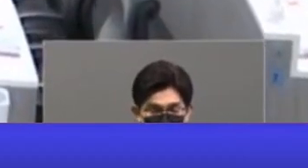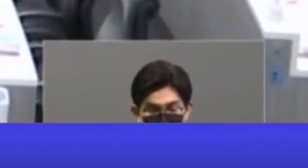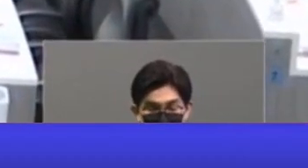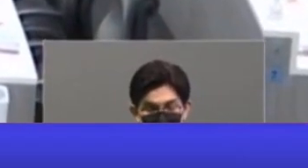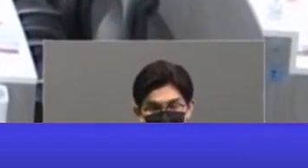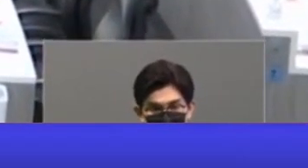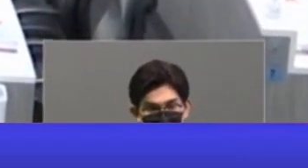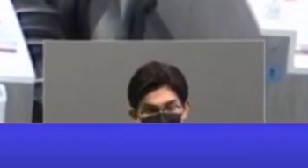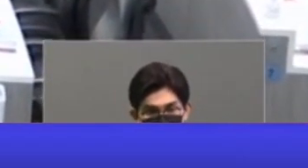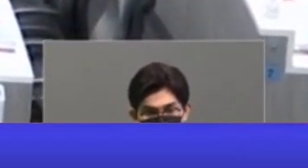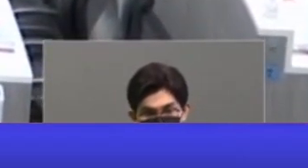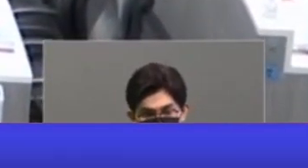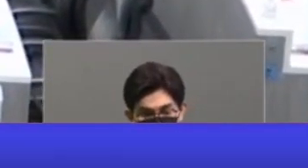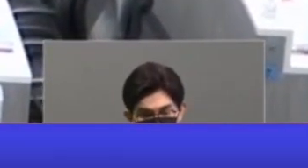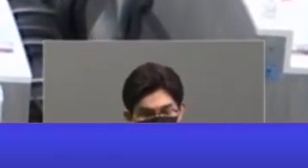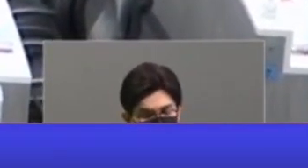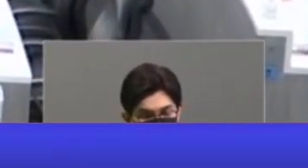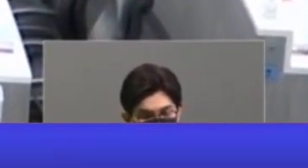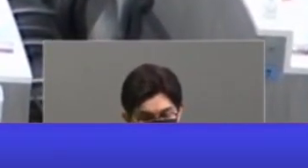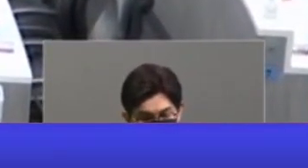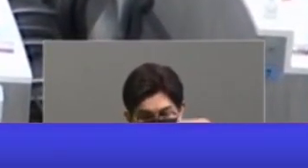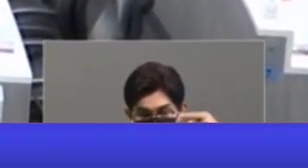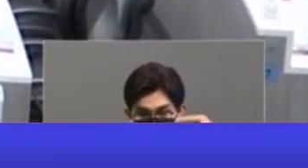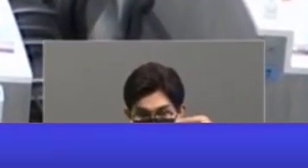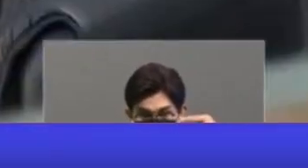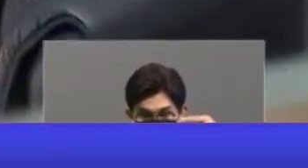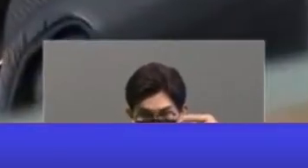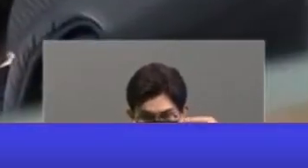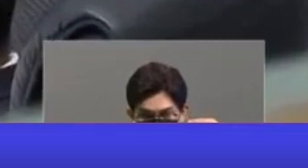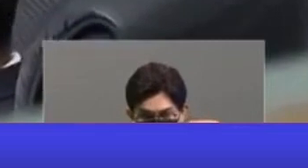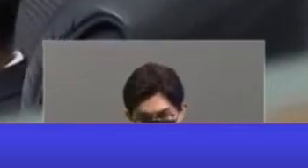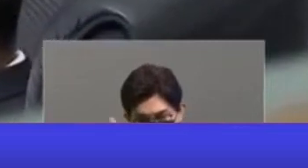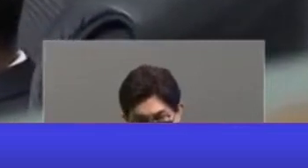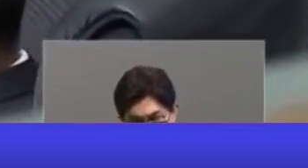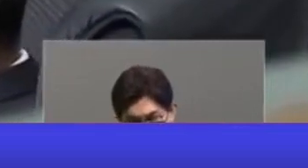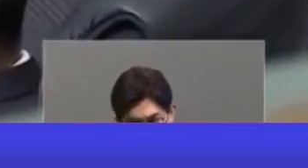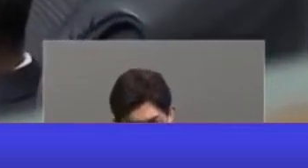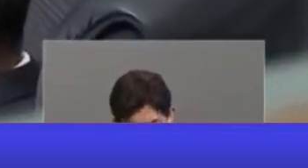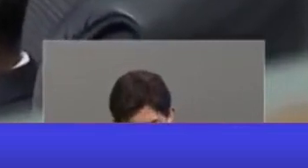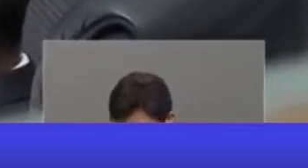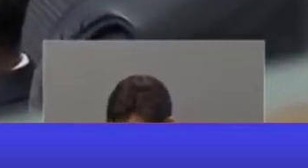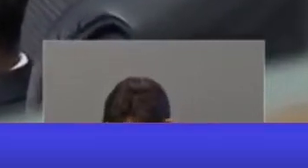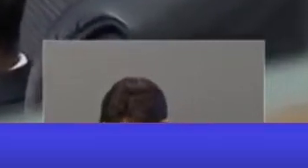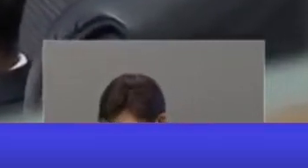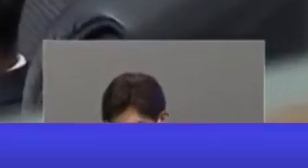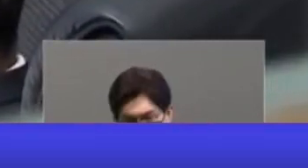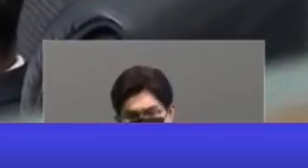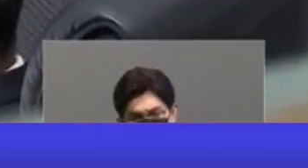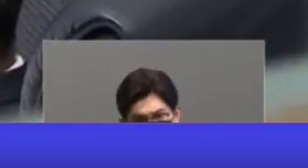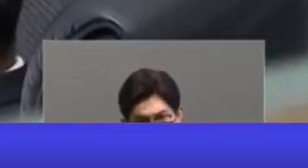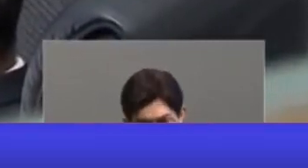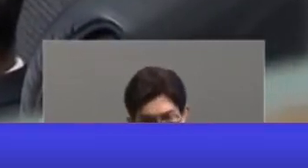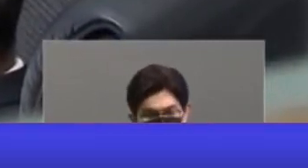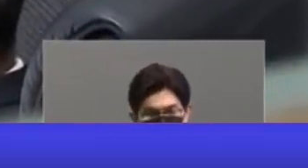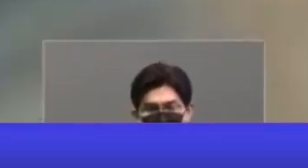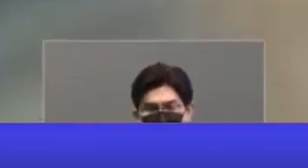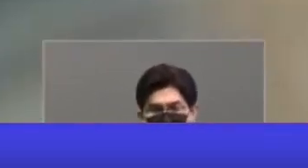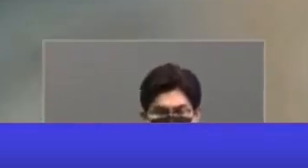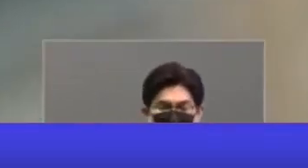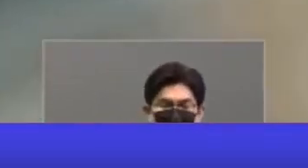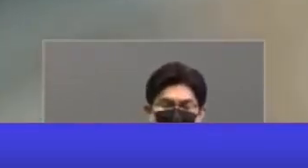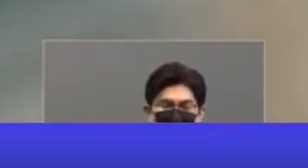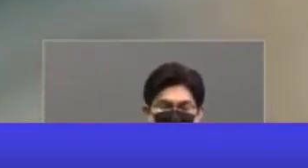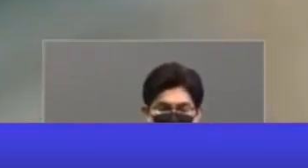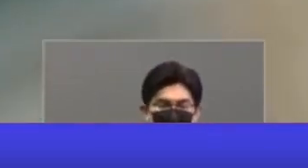ความเสี่ยงต่อการกระทำที่โหดร้ายไร้มนุษยธรรมหรือย่ำยีศักดิ์ศรีหรือการกระทำให้บุคคลสูญหายทั้งนี้พระ